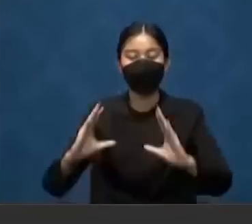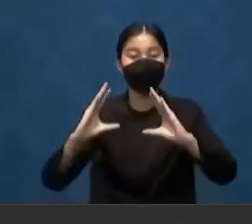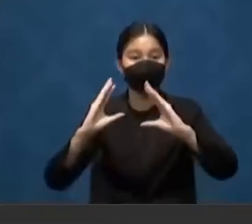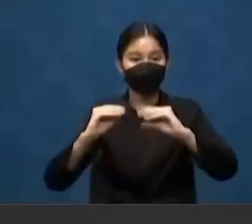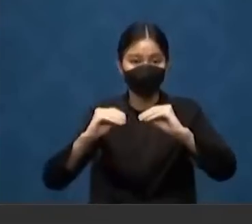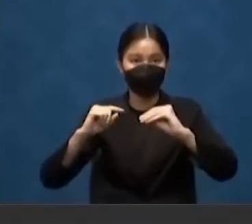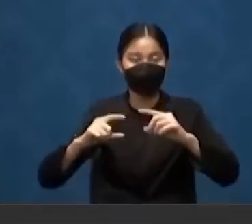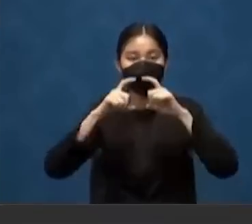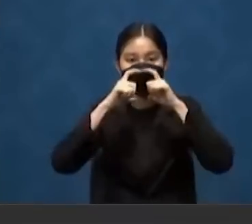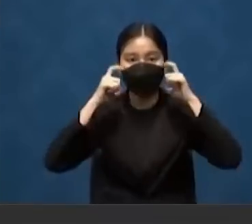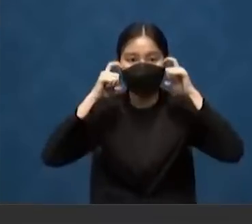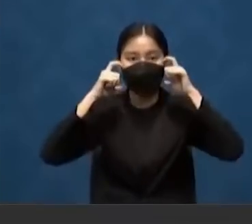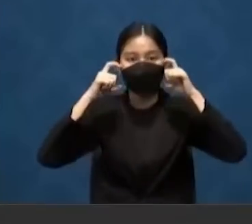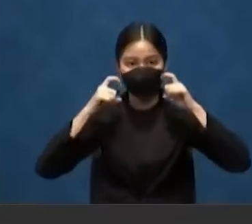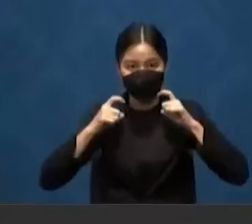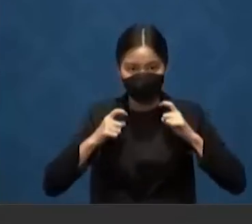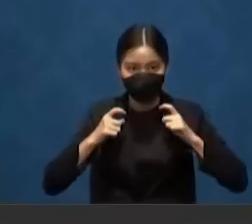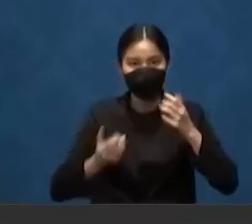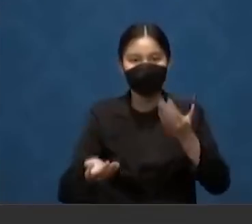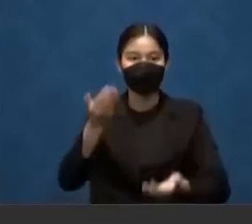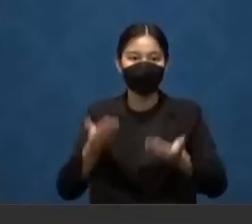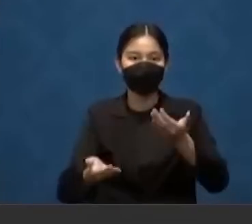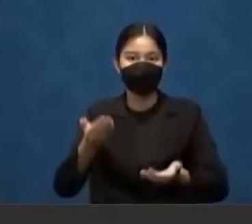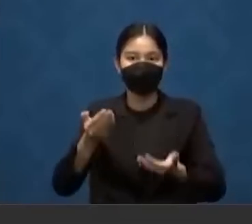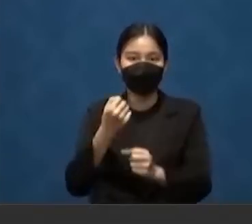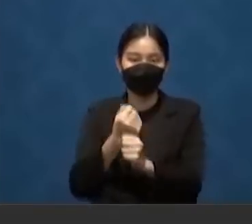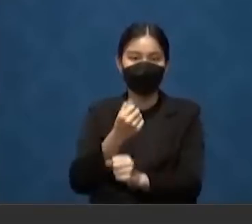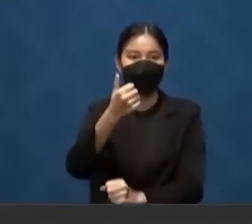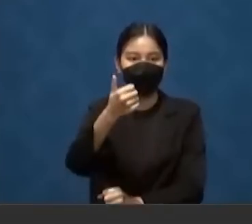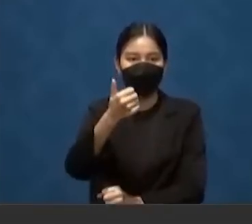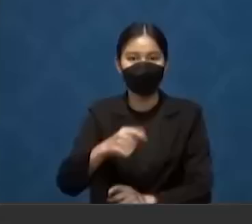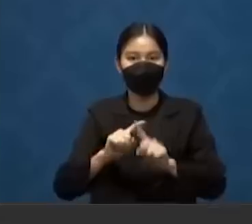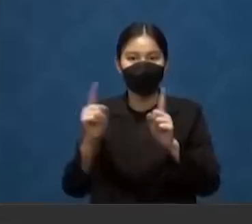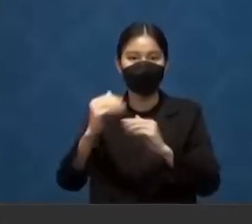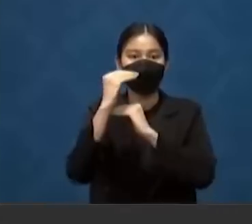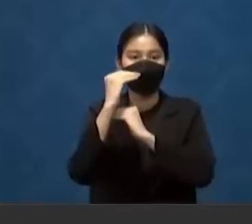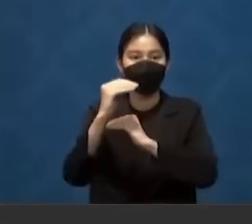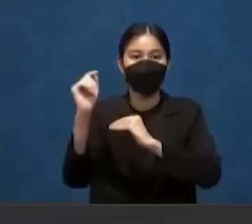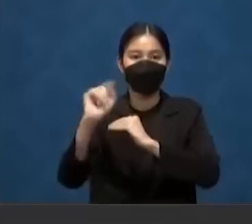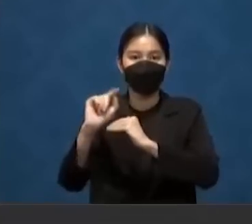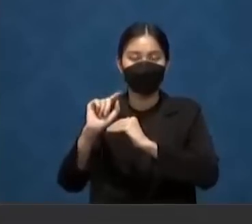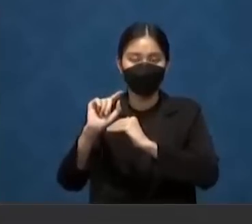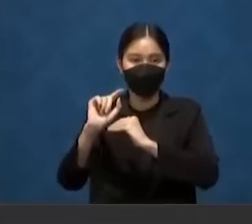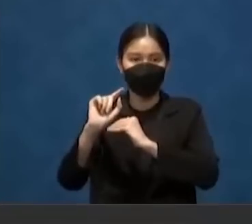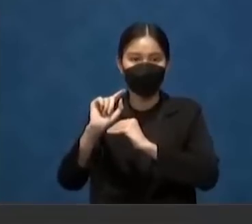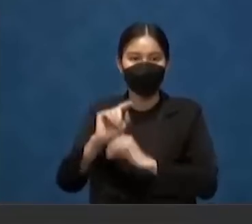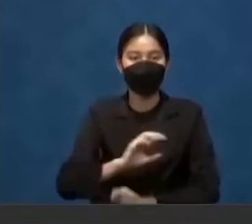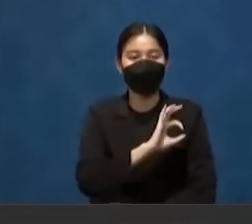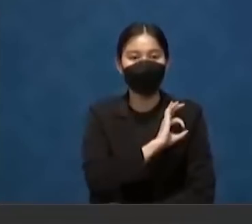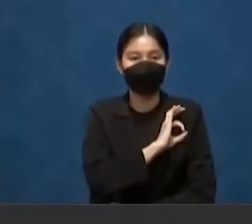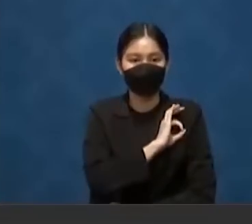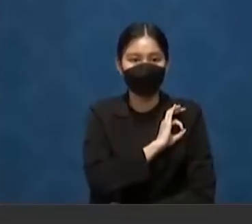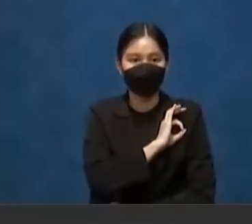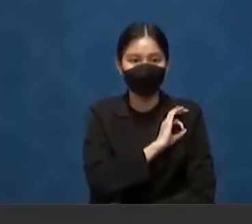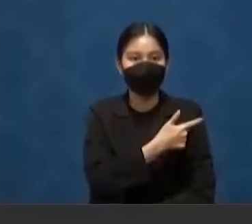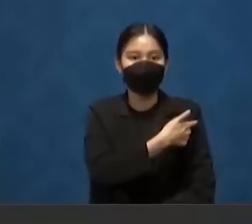ถอดหน้ากับอนามัยโดยสมครใจได้แล้ปลายใต้เงื่อนขายว่าสมาชิกต้องได้รบวัคซ